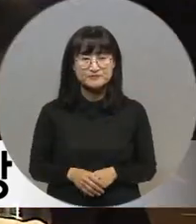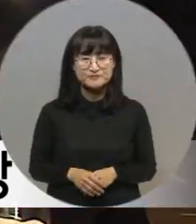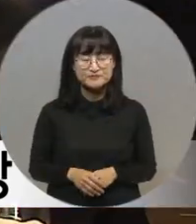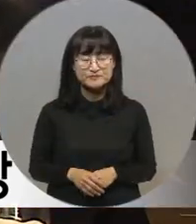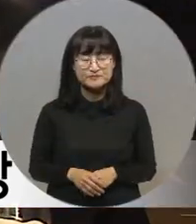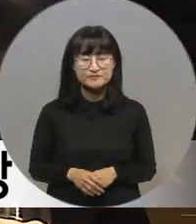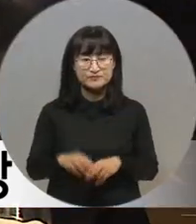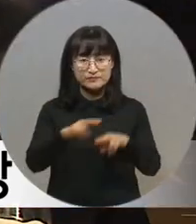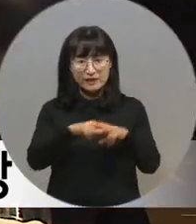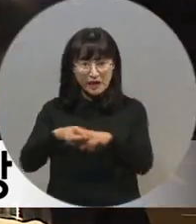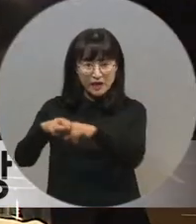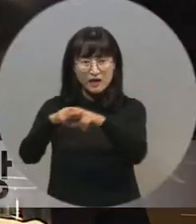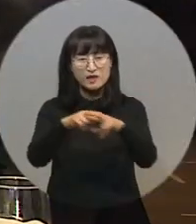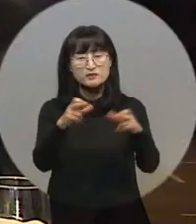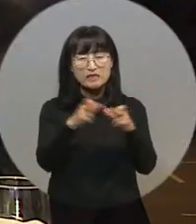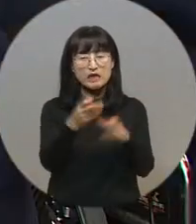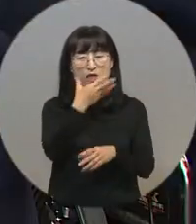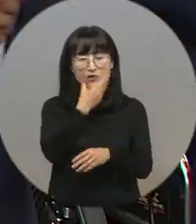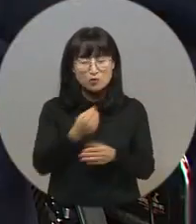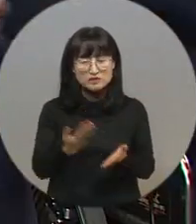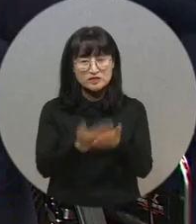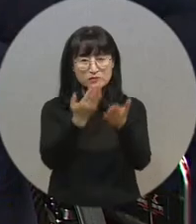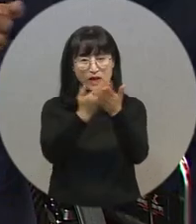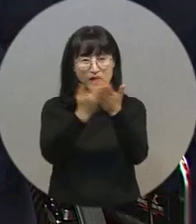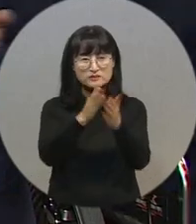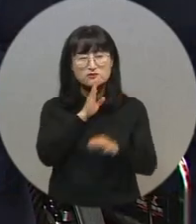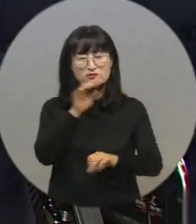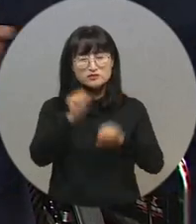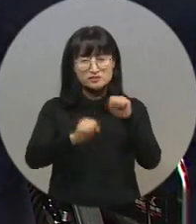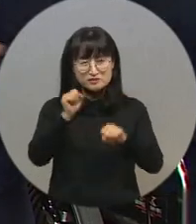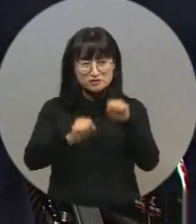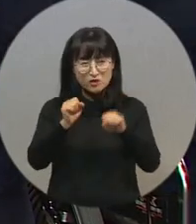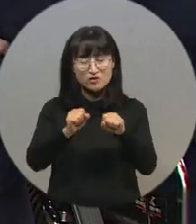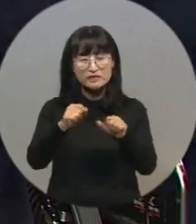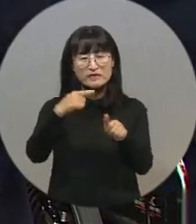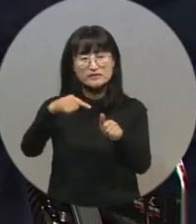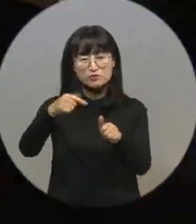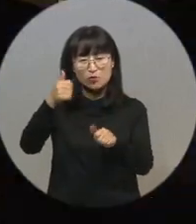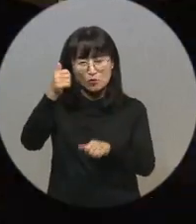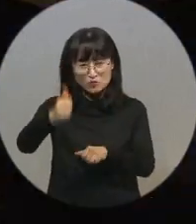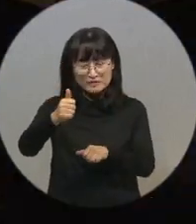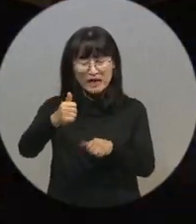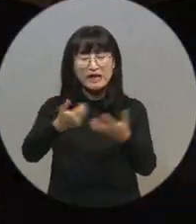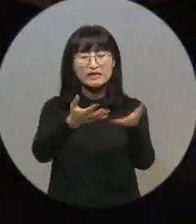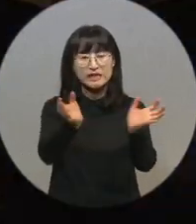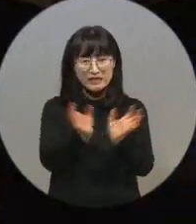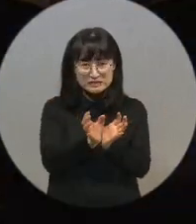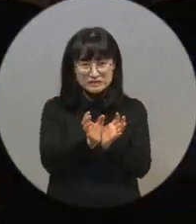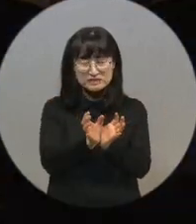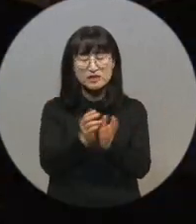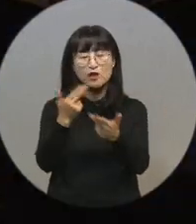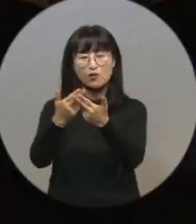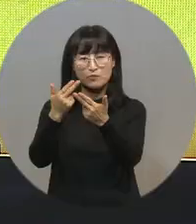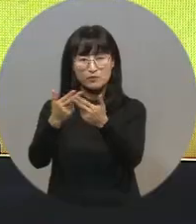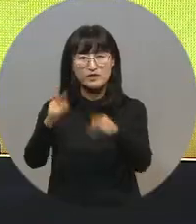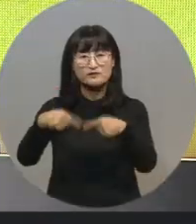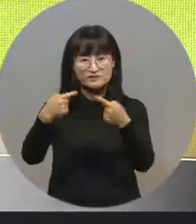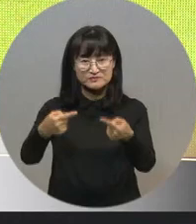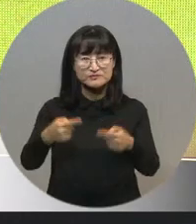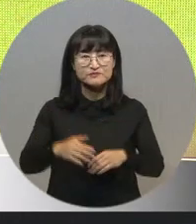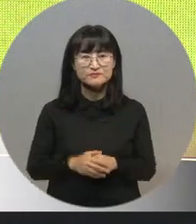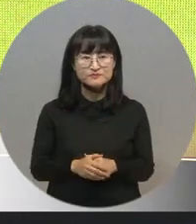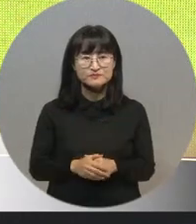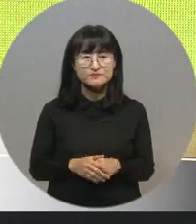자리에는 장애인 복지의 발전을 실천하는 전국 지체장애인 지도자 단체 협회 등이 참석했습니다